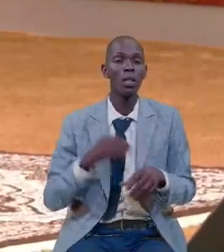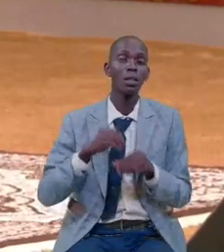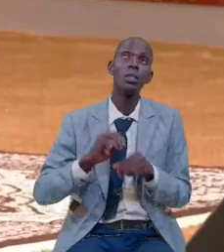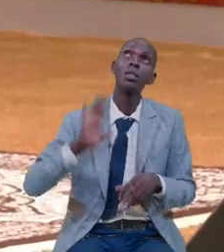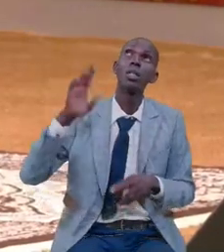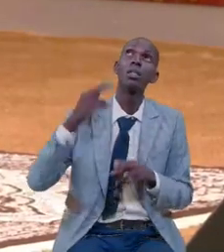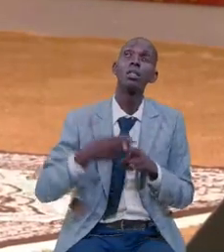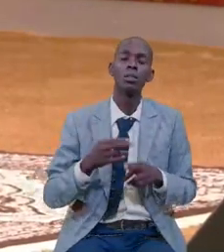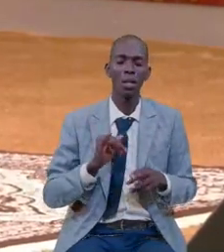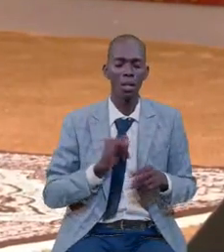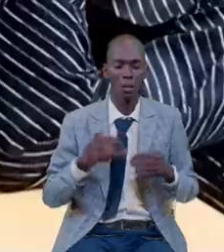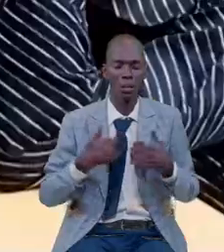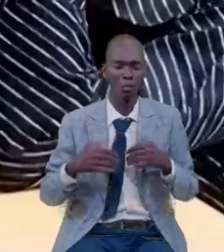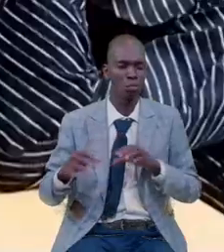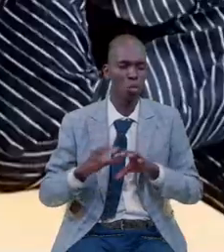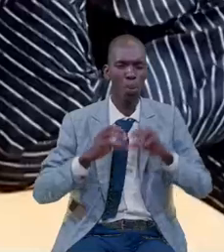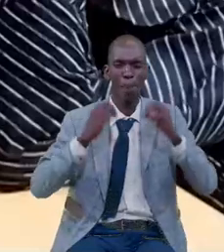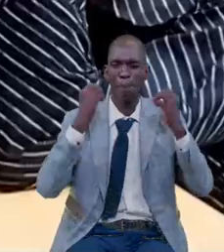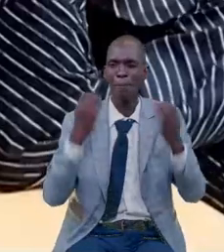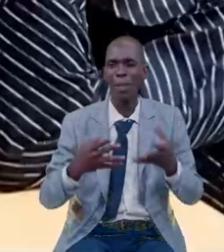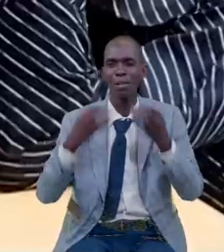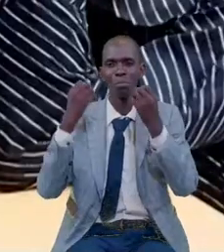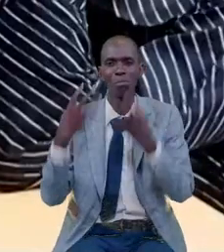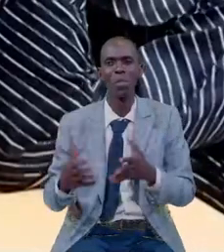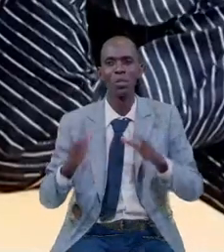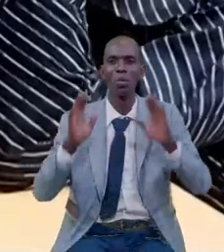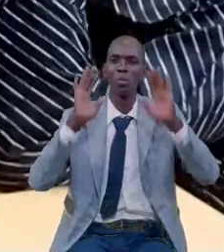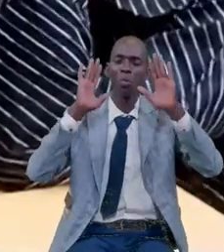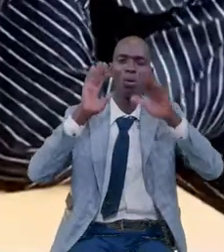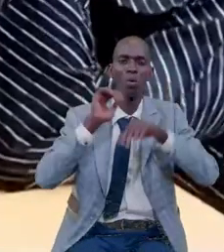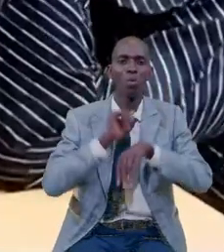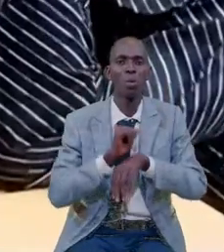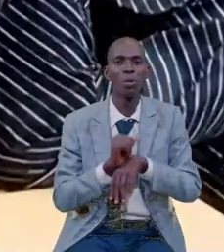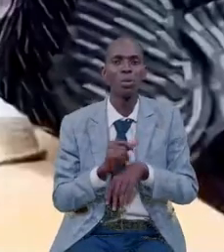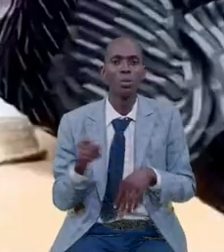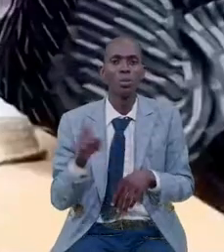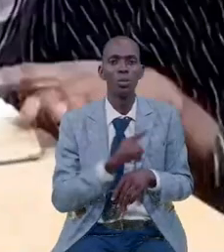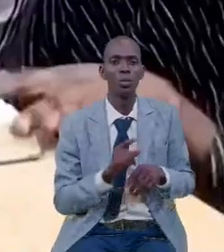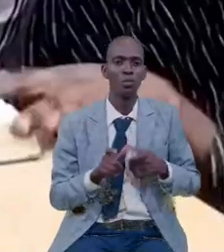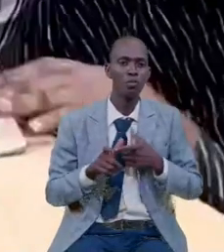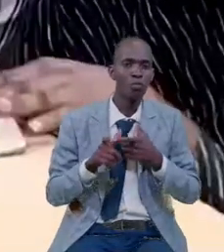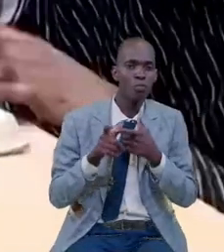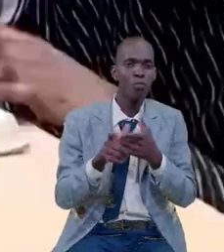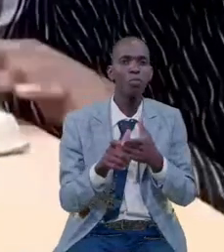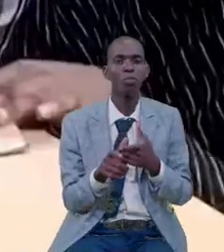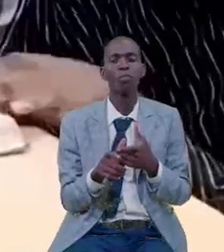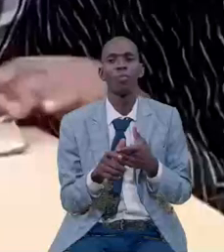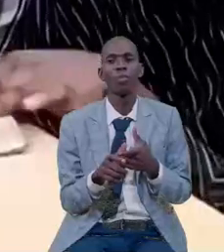Et n'avons-nous pas fait beaucoup de miracles par ton nom? Ils courent après des signes, c'est des